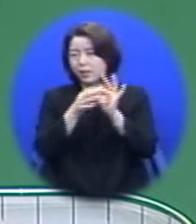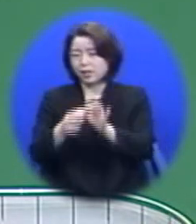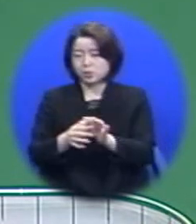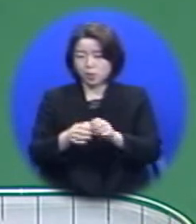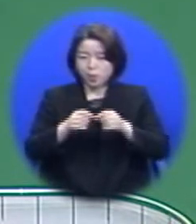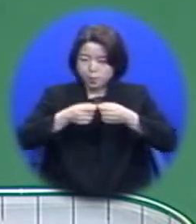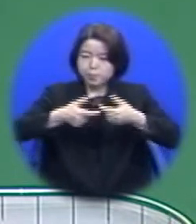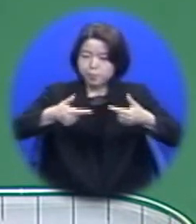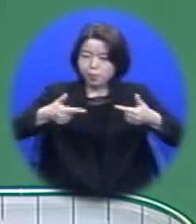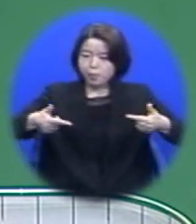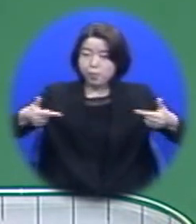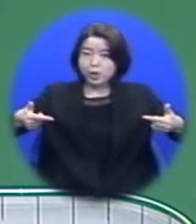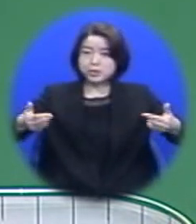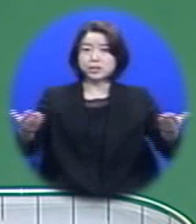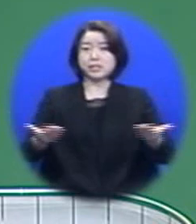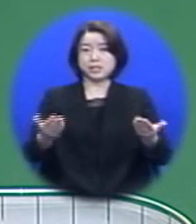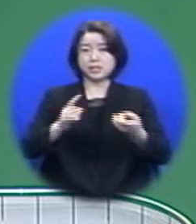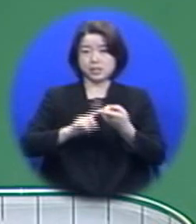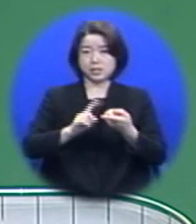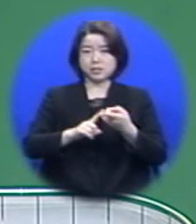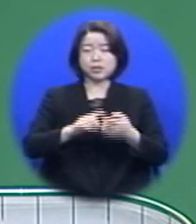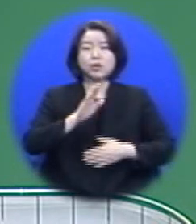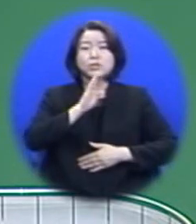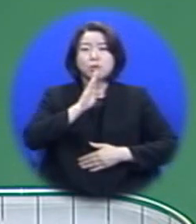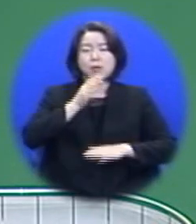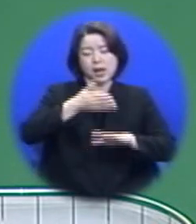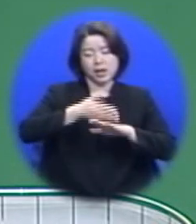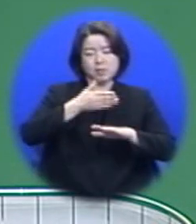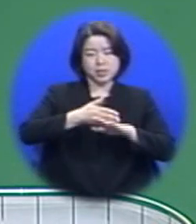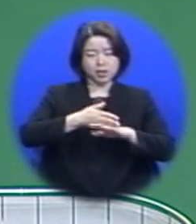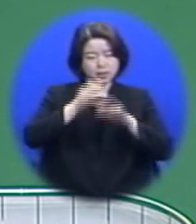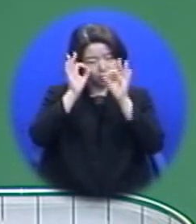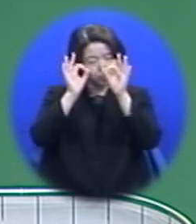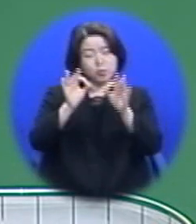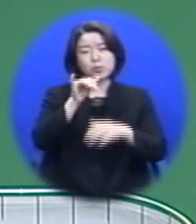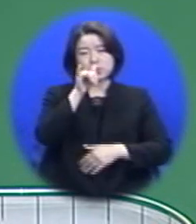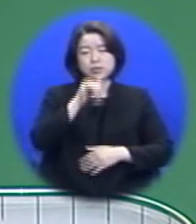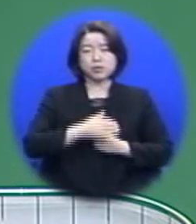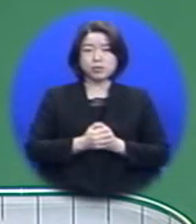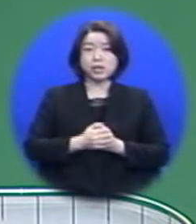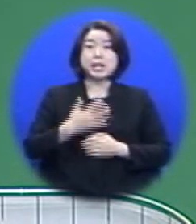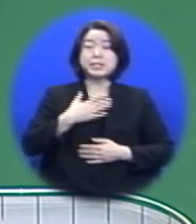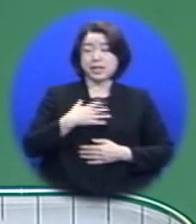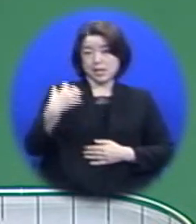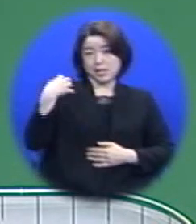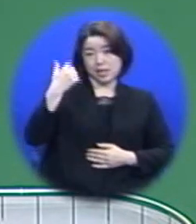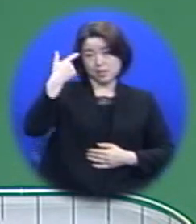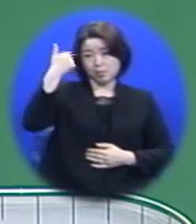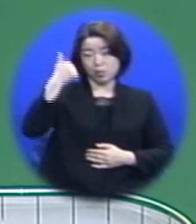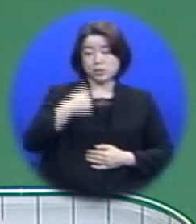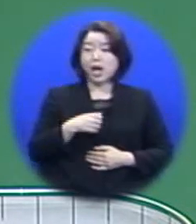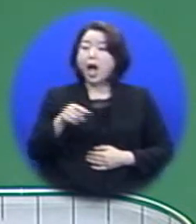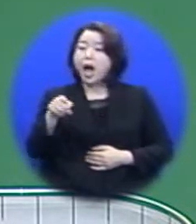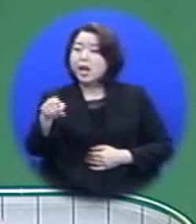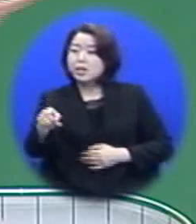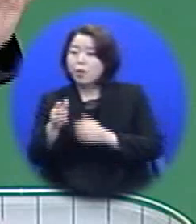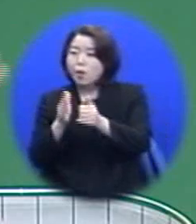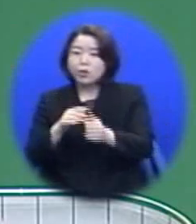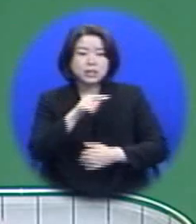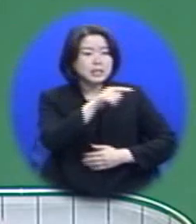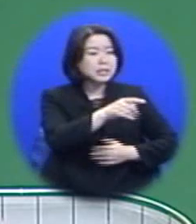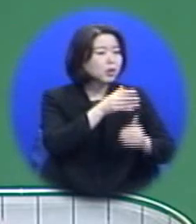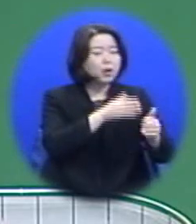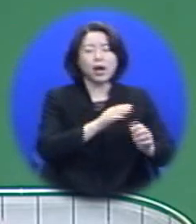확산되는 일을 참 감사하게 지켜보고 있어 제가 담임 목사로서 이거 하세요 저거 하세요